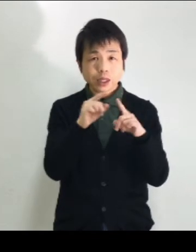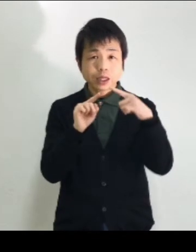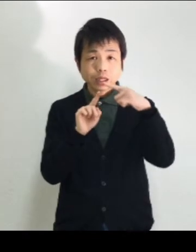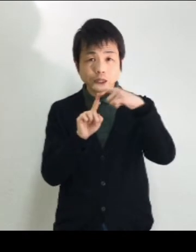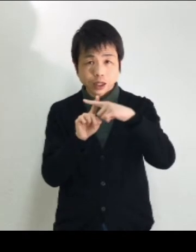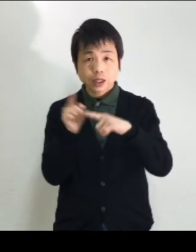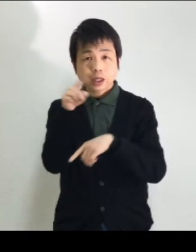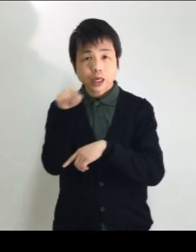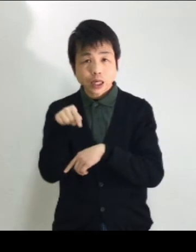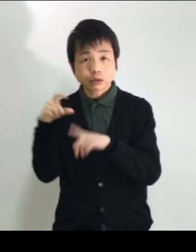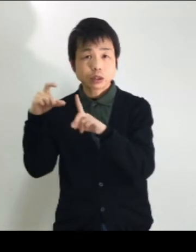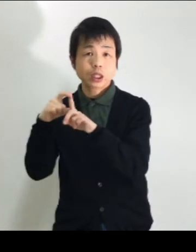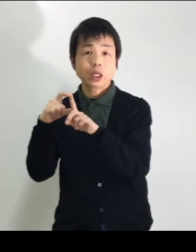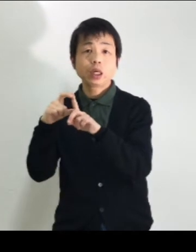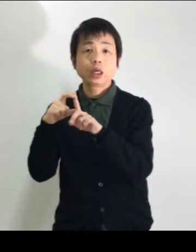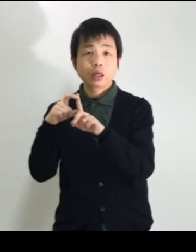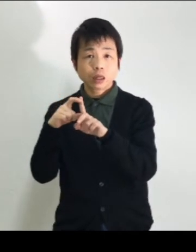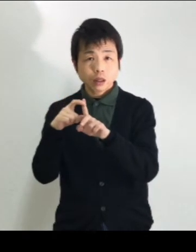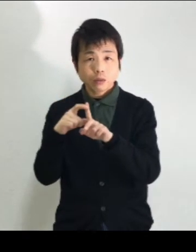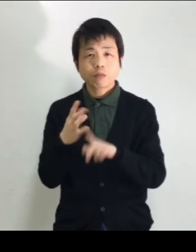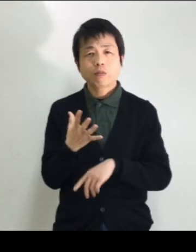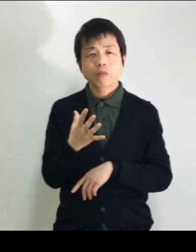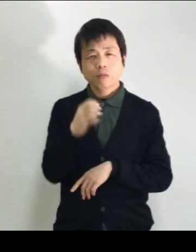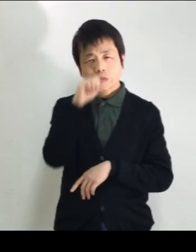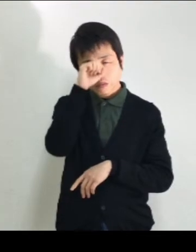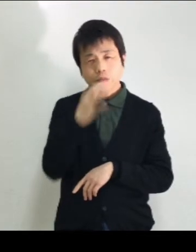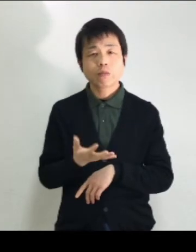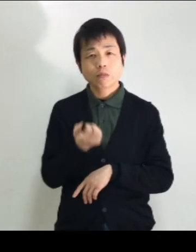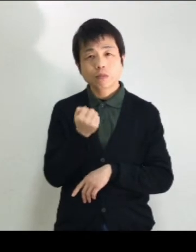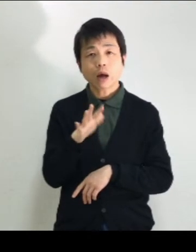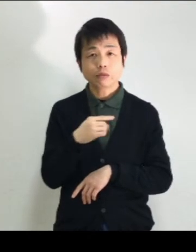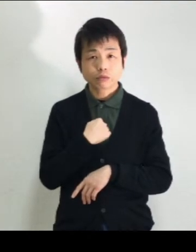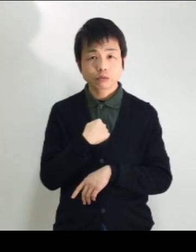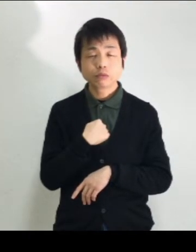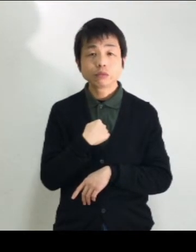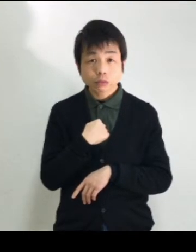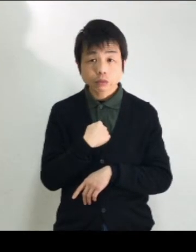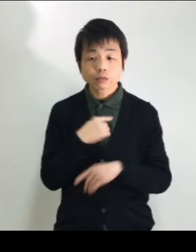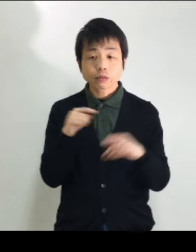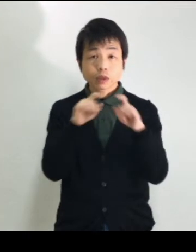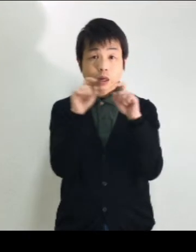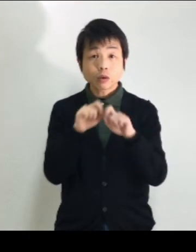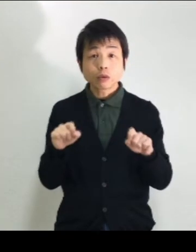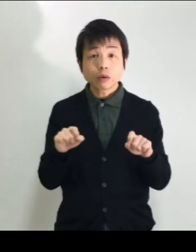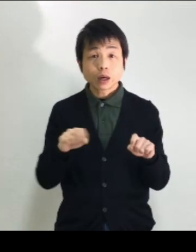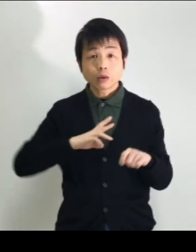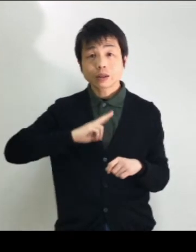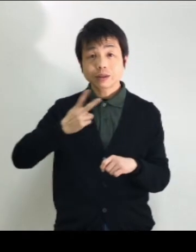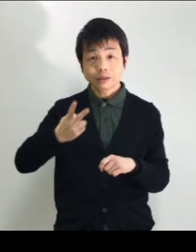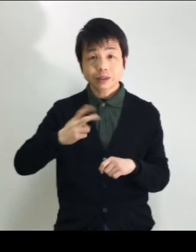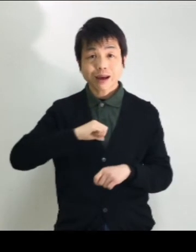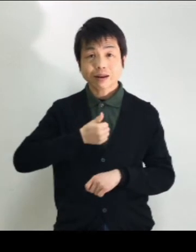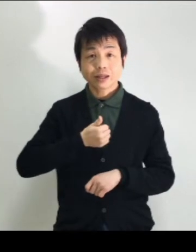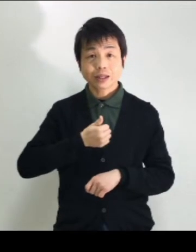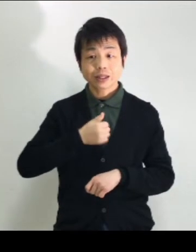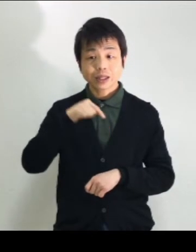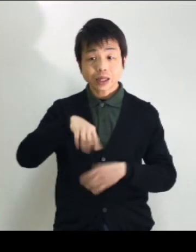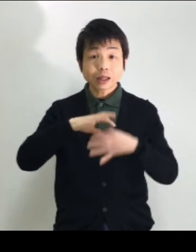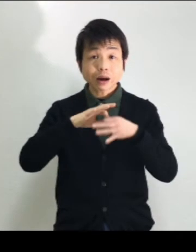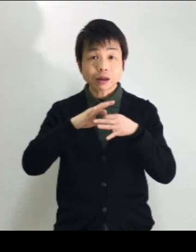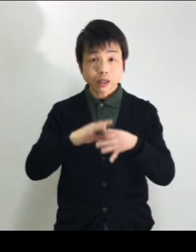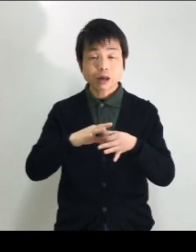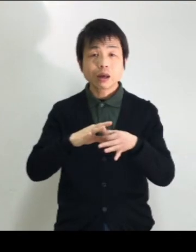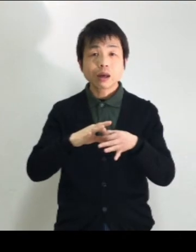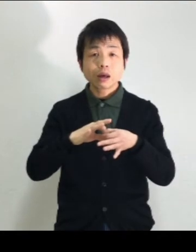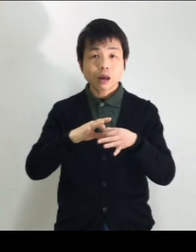PTSD を、持ってるんですけど、まあそれも結局はそのトランスジェンダーっていうアイデンティティに